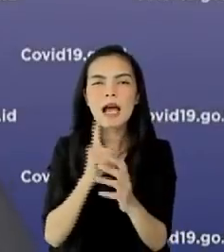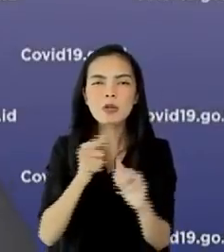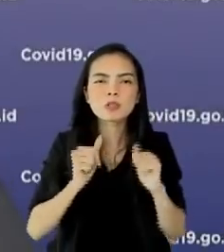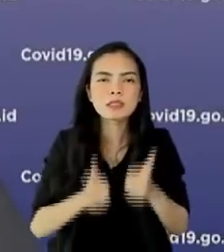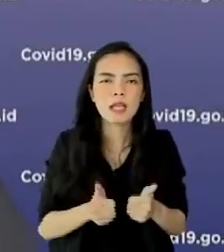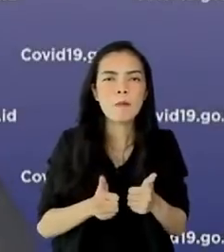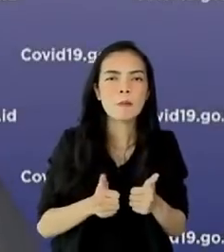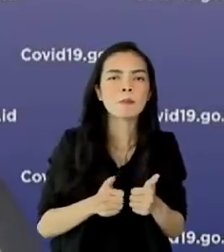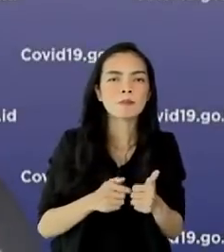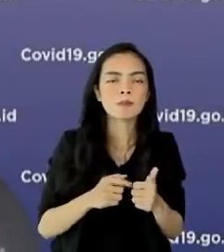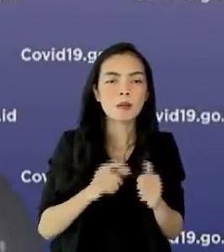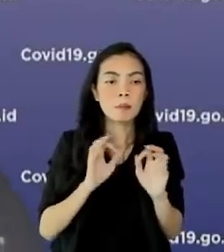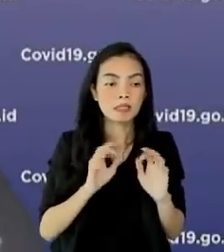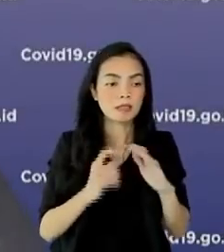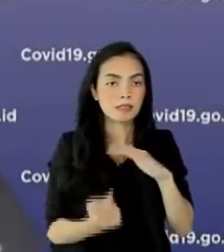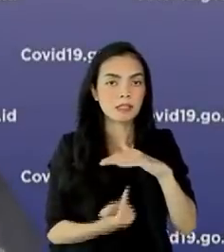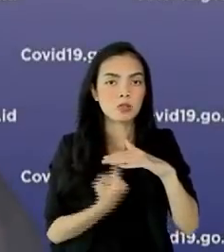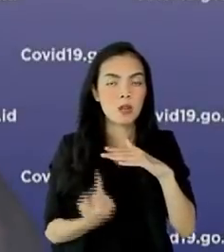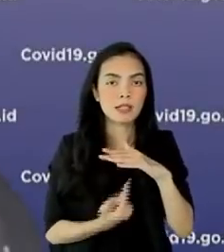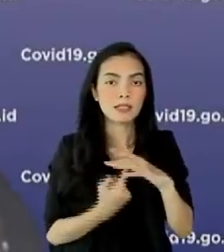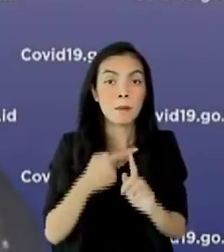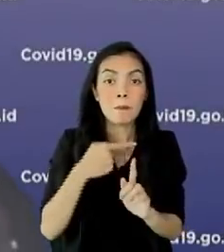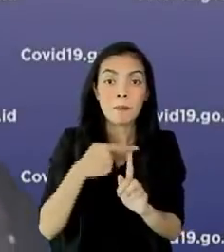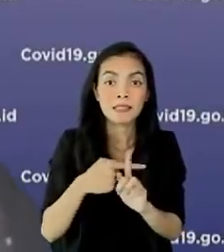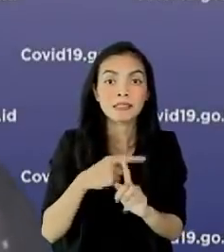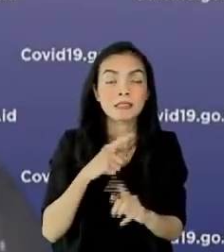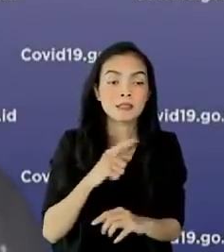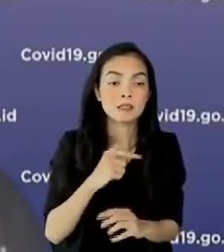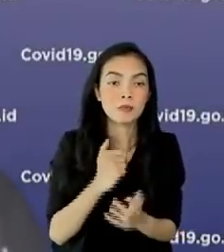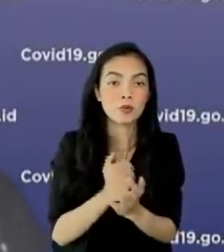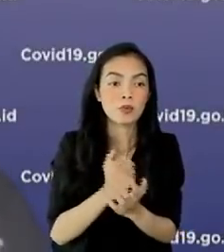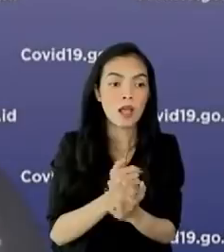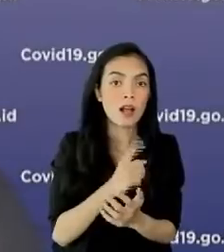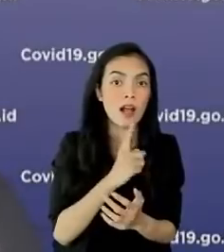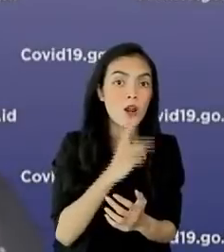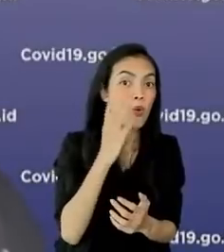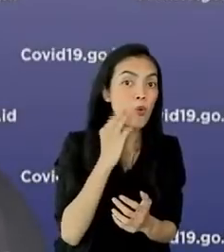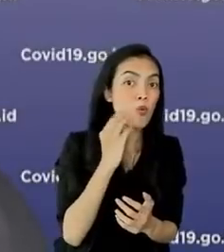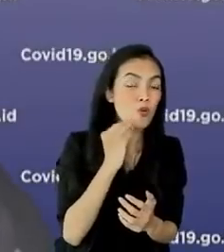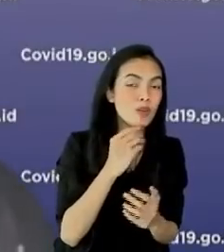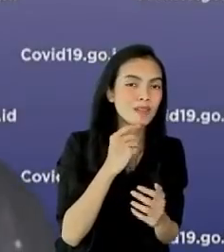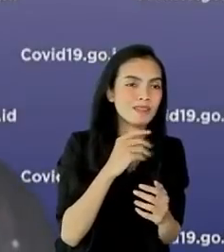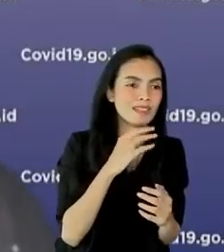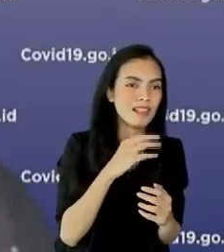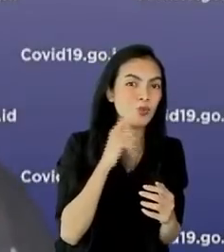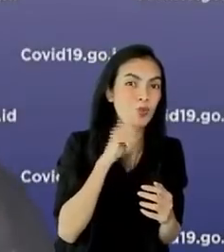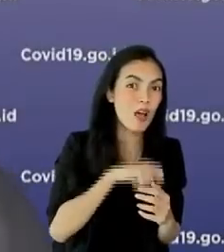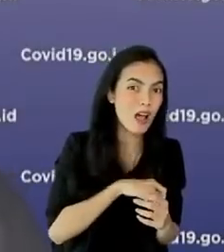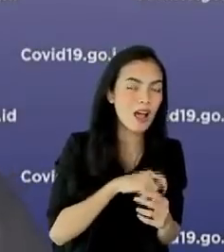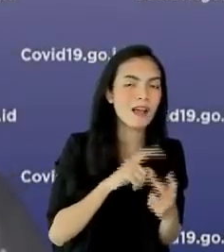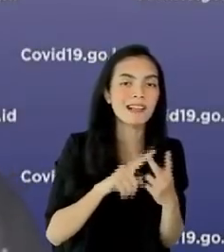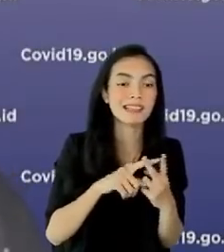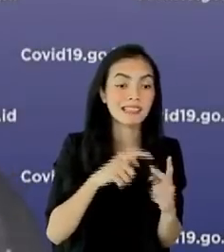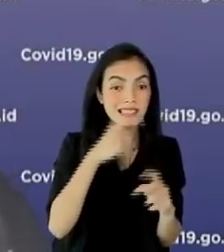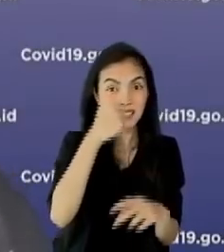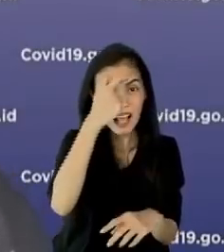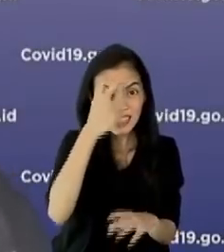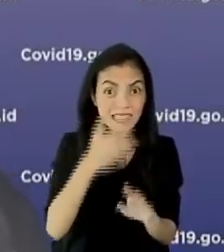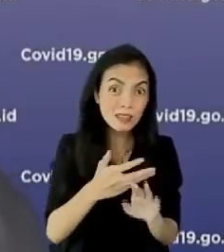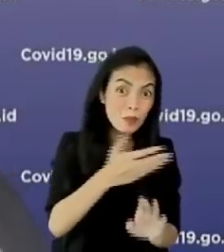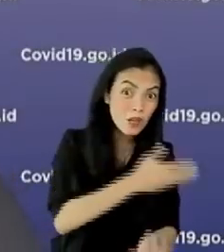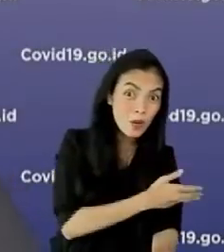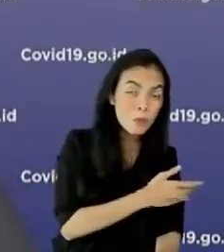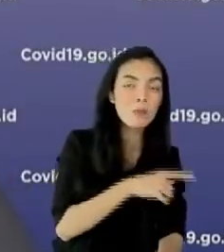pada saat melakukan isolasi mandiri. Terutama mereka yang secara umur memiliki resiko tinggi, punya komorbid, ini sudah harus